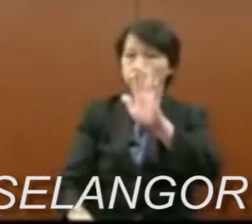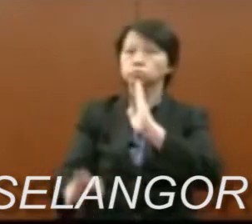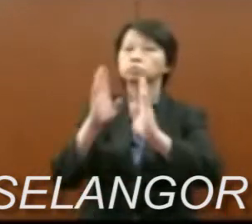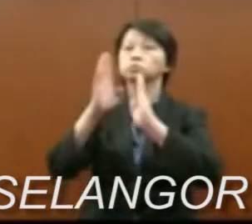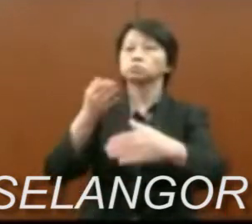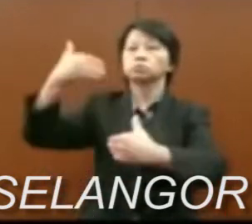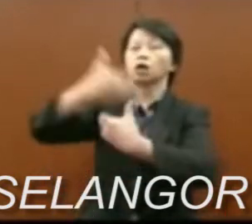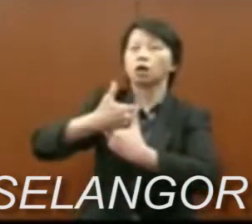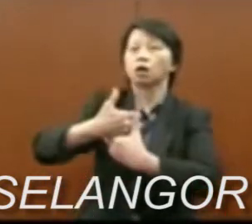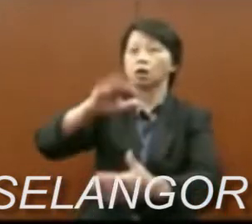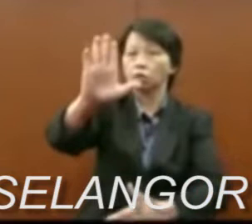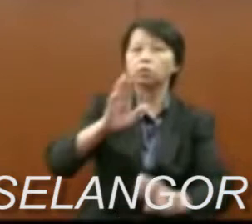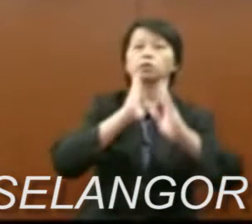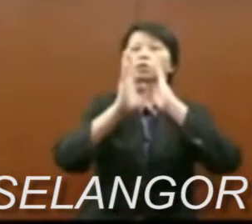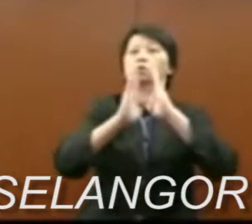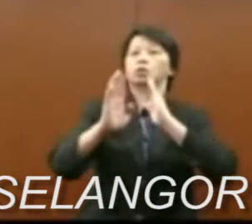ke celah tadi ni?